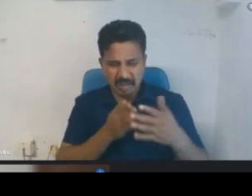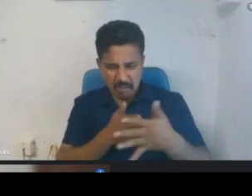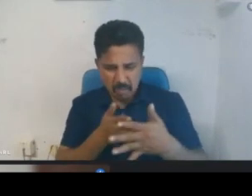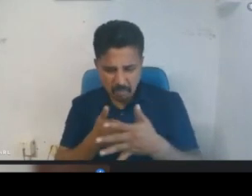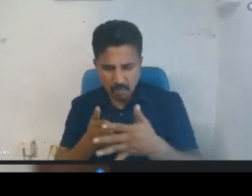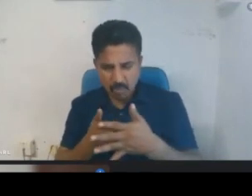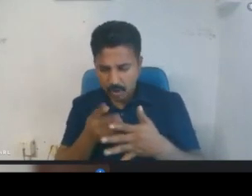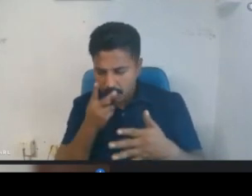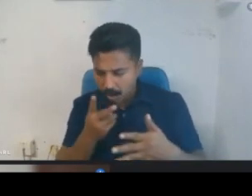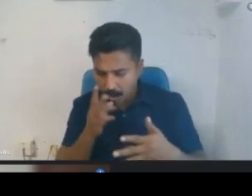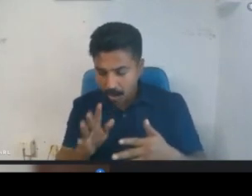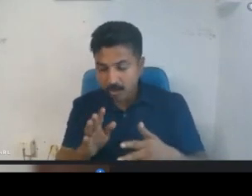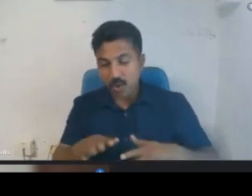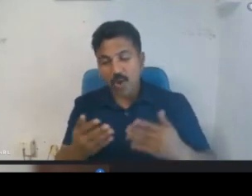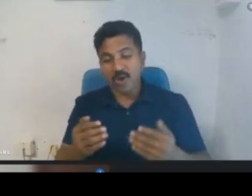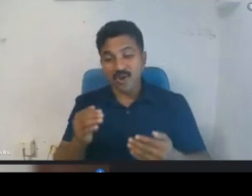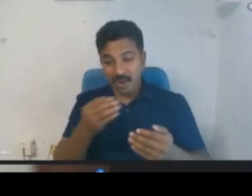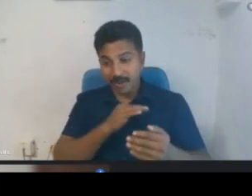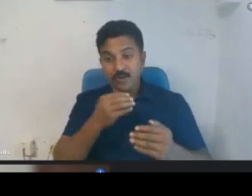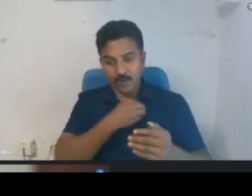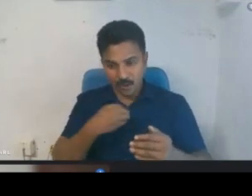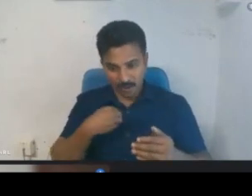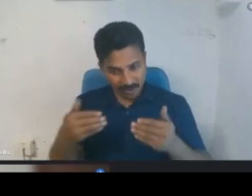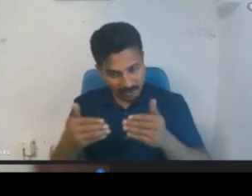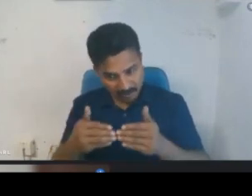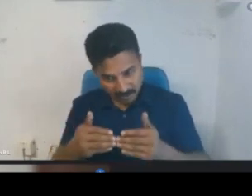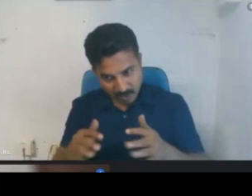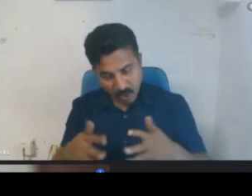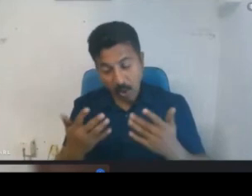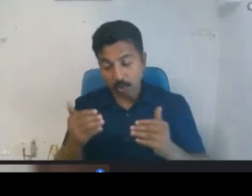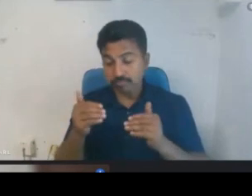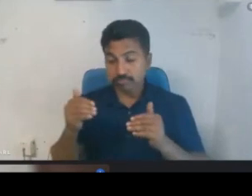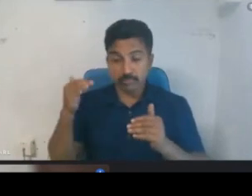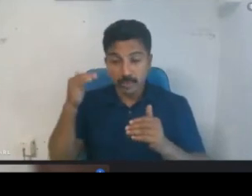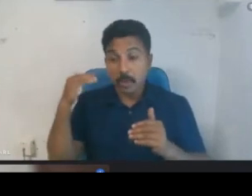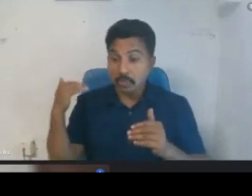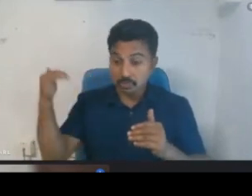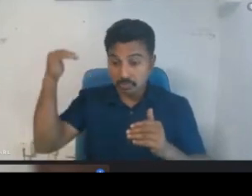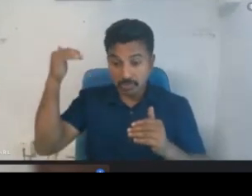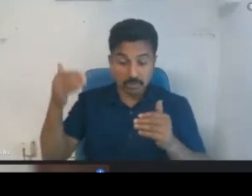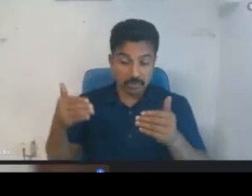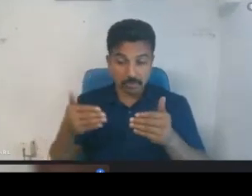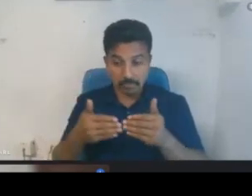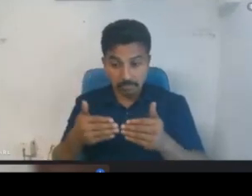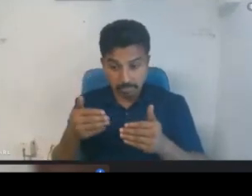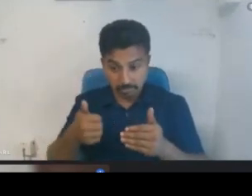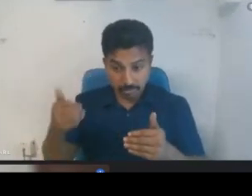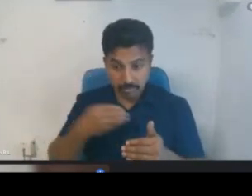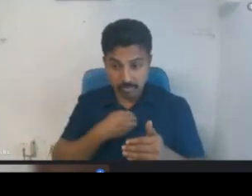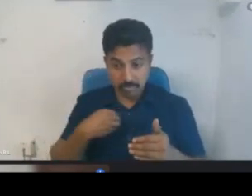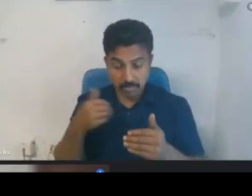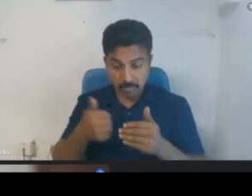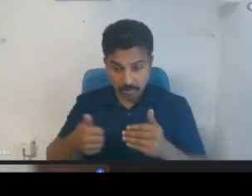ബുദ്ധിമുട്ടുകൾ കാണുമ്പം നിങ്ങൾ ചിലപ്പോൾ ഒരു പീഡിയാട്രീഷ്യനെ കണ്ടിട്ടുണ്ടായിരിക്കാം, പീഡിയാട്രീഷ്യൻ ഒരു സീനിയർ പീഡിയാട്രീഷ്യനെ കാണിച്ചിട്ടുണ്ടായിരിക്കാം, അവിടെ നിന്ന് ഏതെങ്കിലും